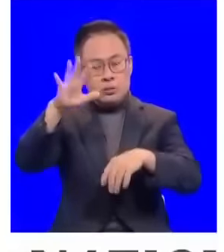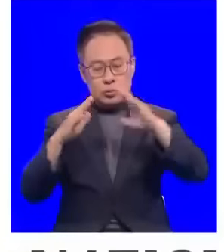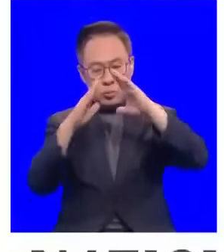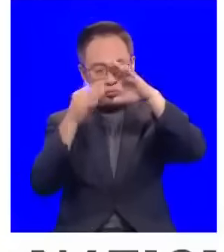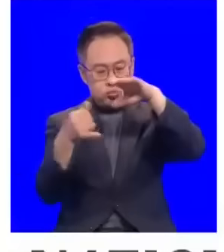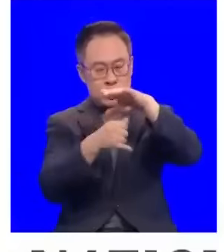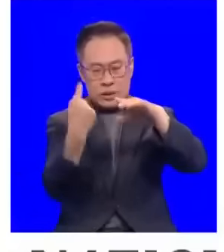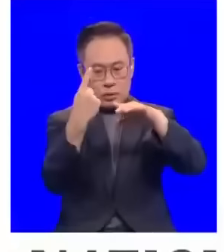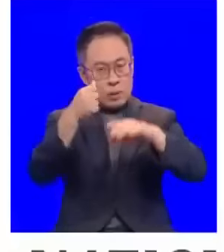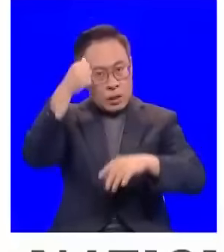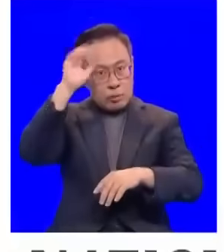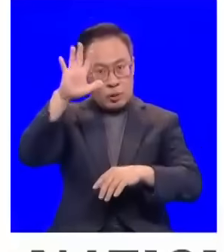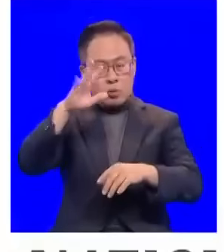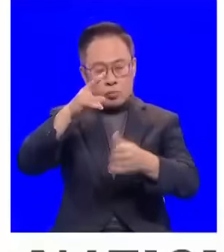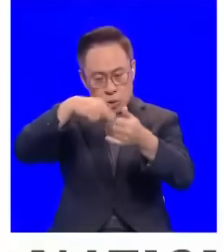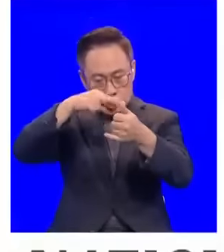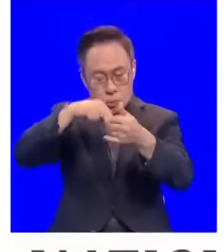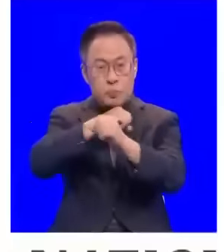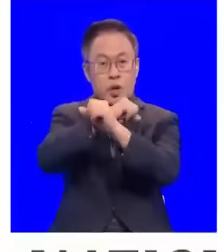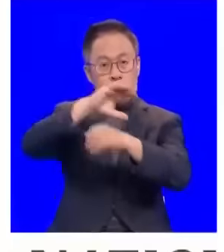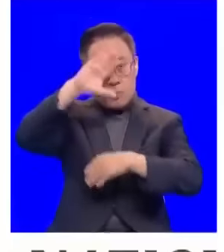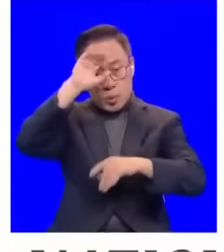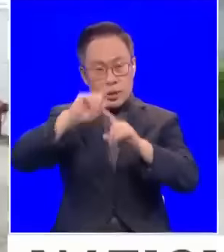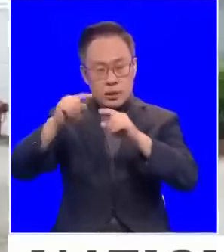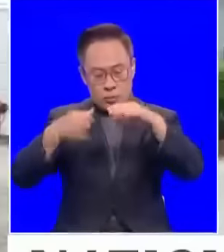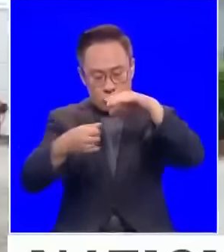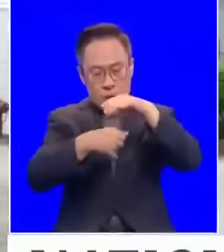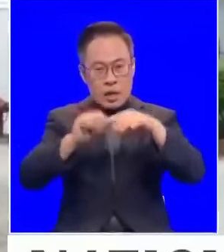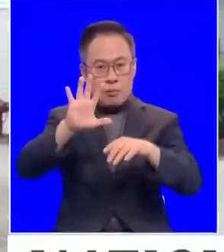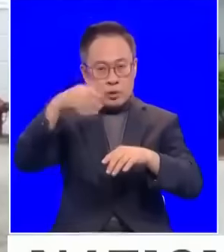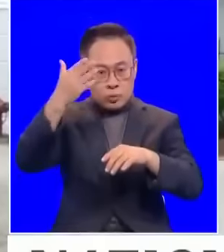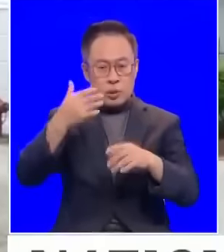ศน์กลางไม่เปิดเผยนะครับว่าเป็นญาติของใครครับ